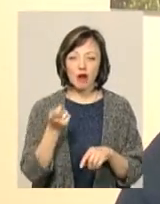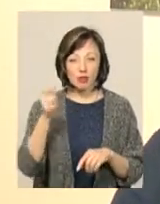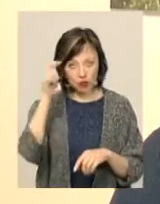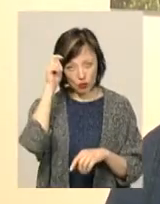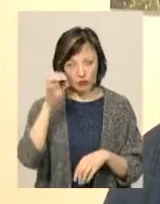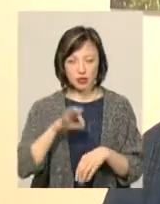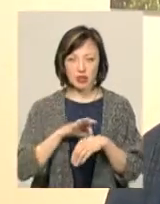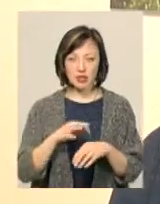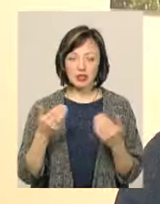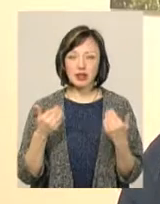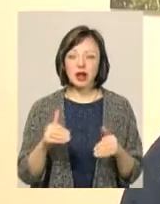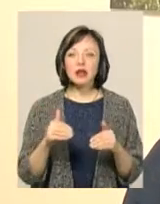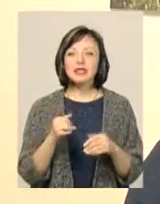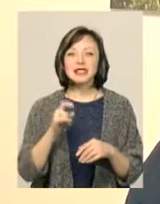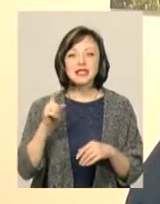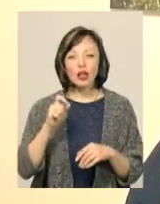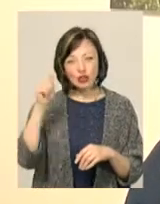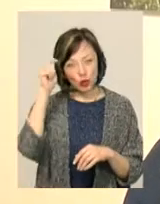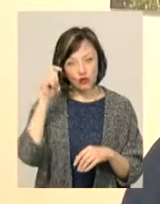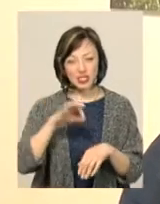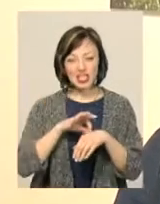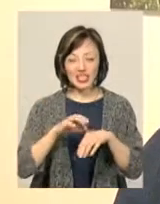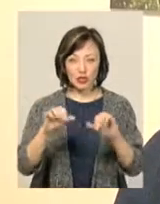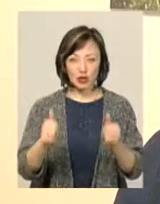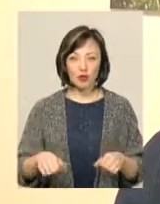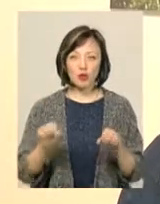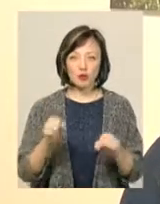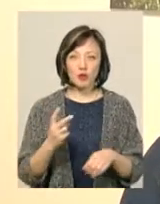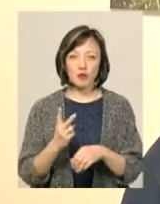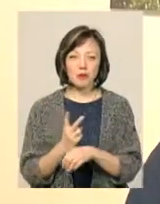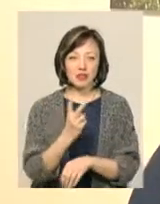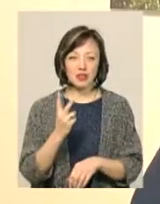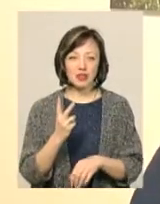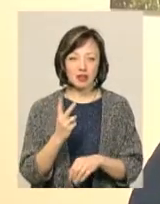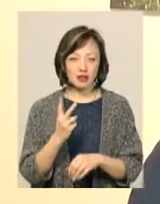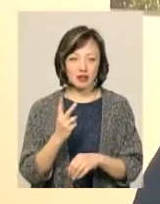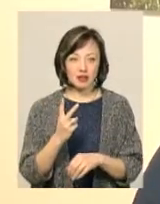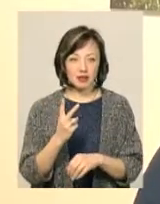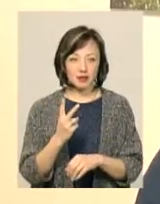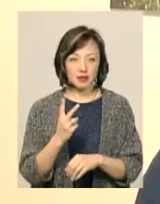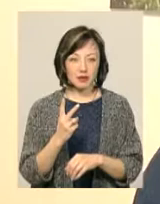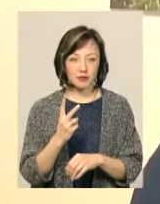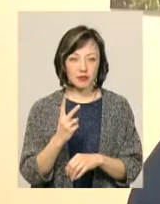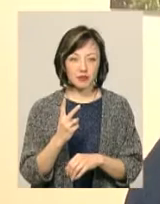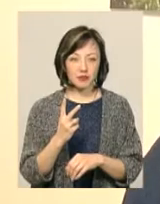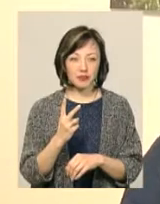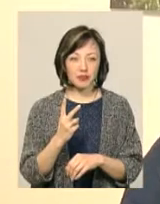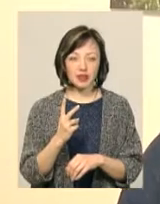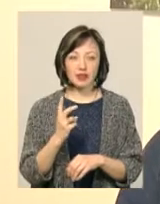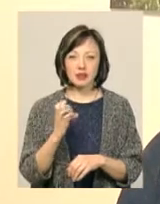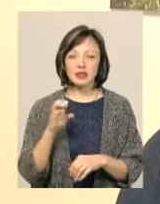тіла? За чоловіче тіло могла бути подвійна стаття, і ця стаття звучала